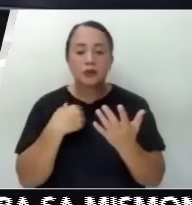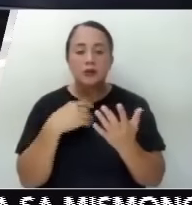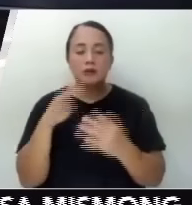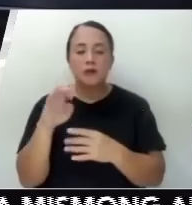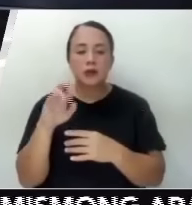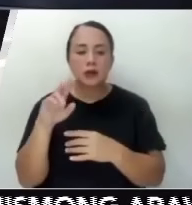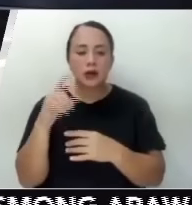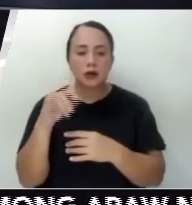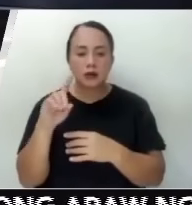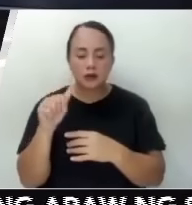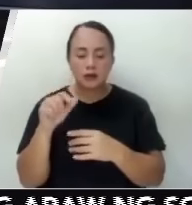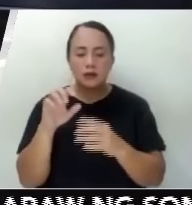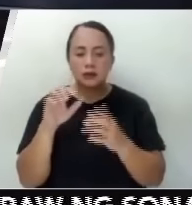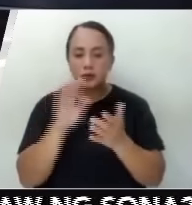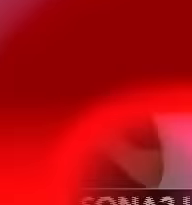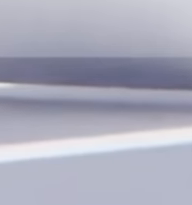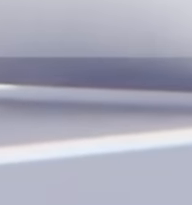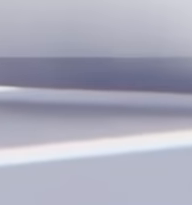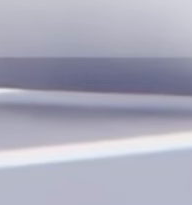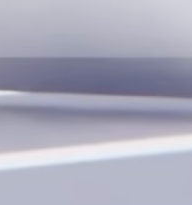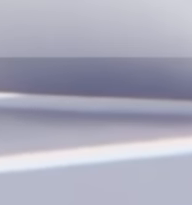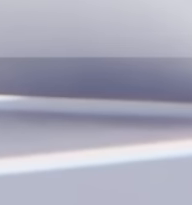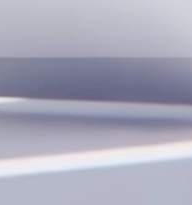pasukan. Nakatutok si Bam Alegre.